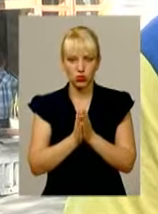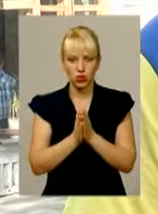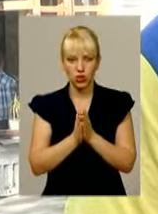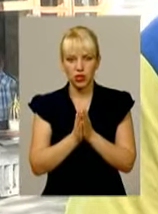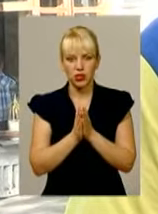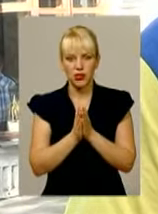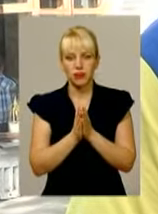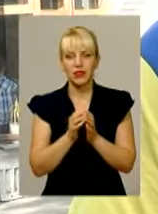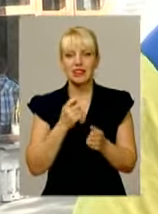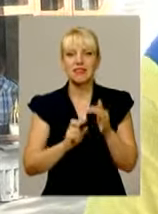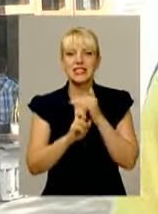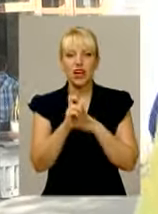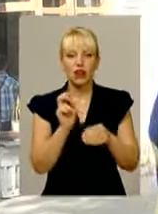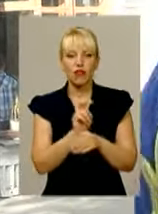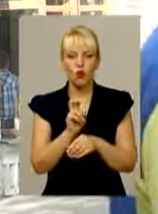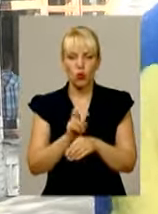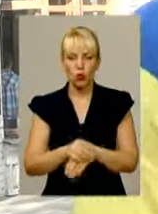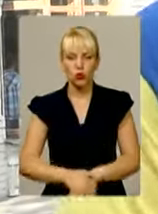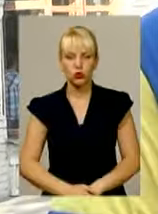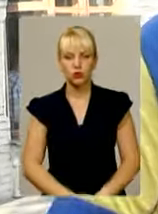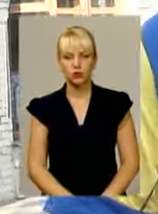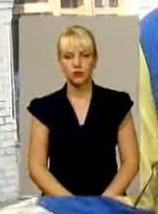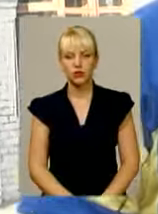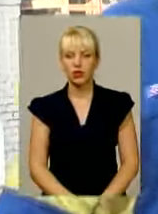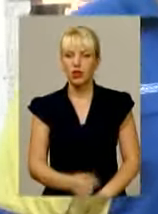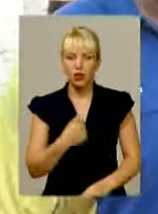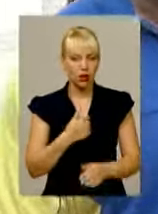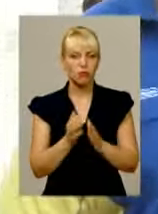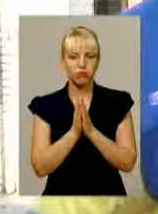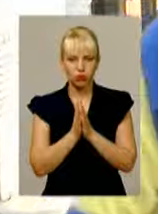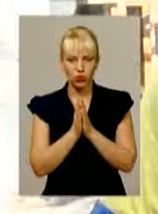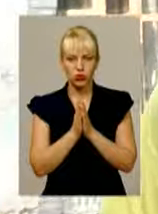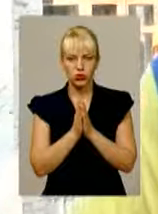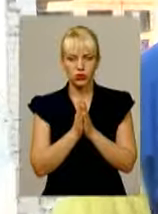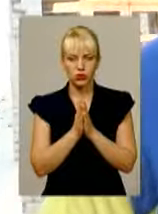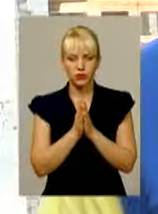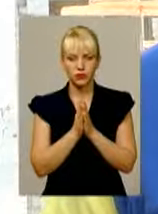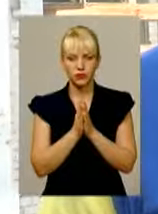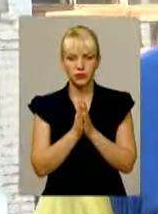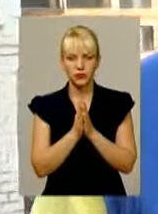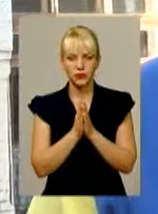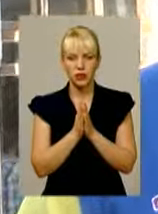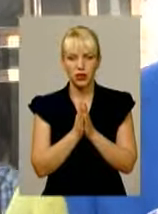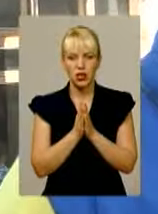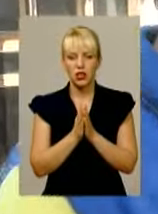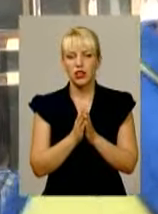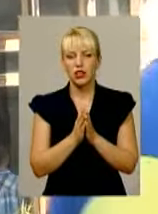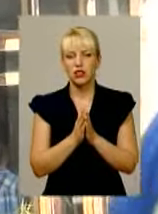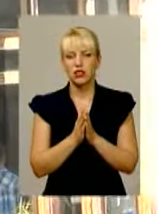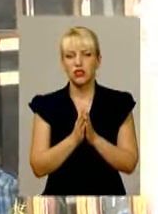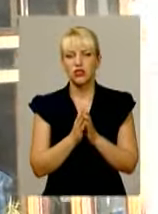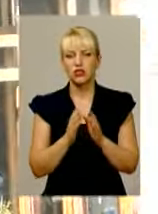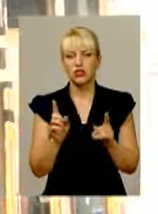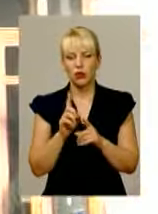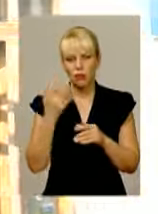З церкви не вихожу. І в них попрошую. Хай тільки трошки вголтиться, щоб води веде зрозуміли.